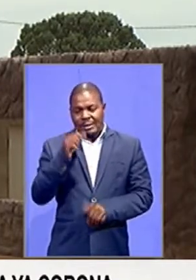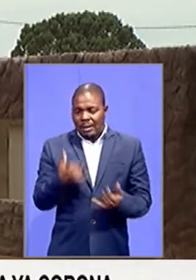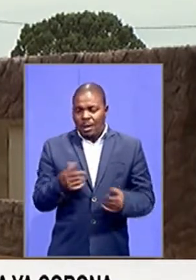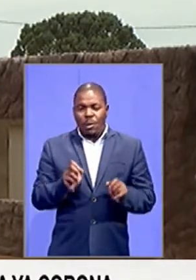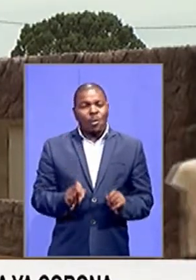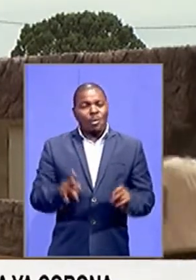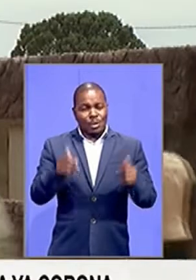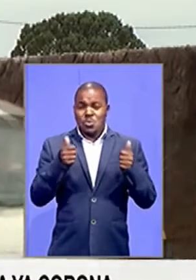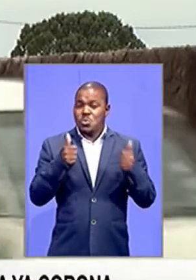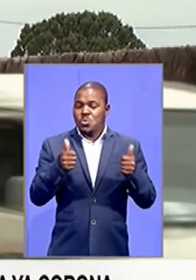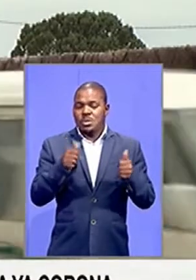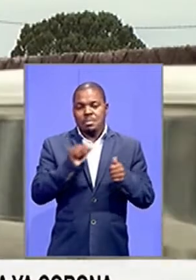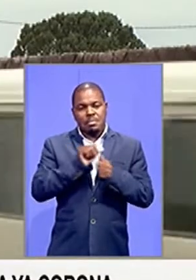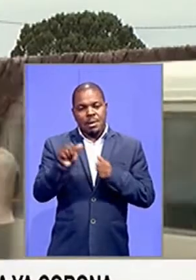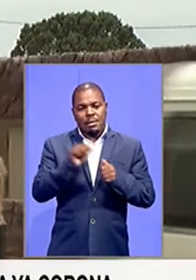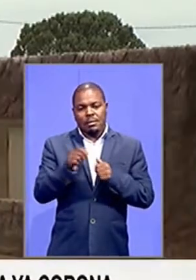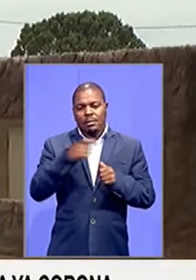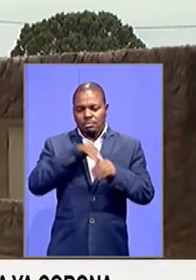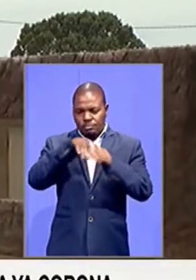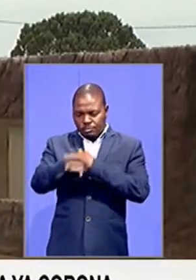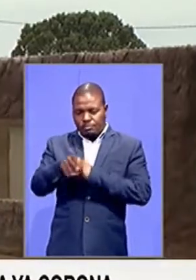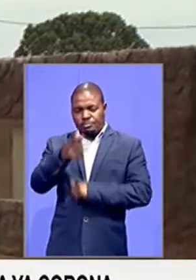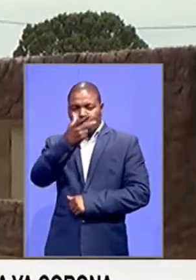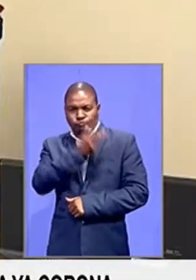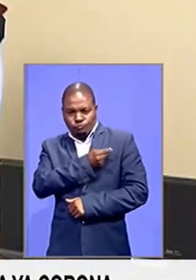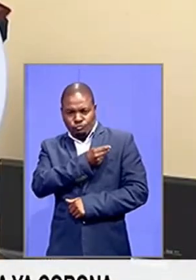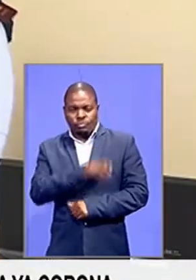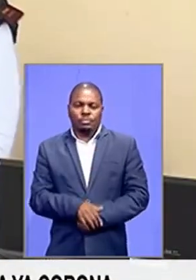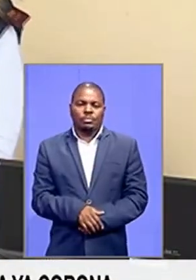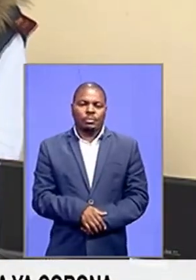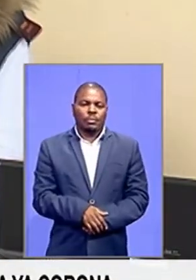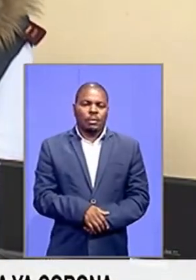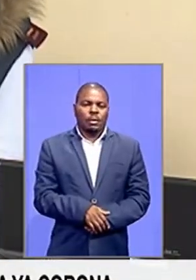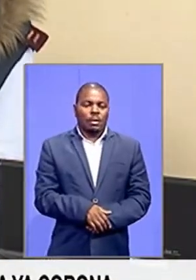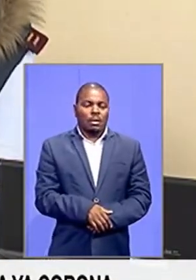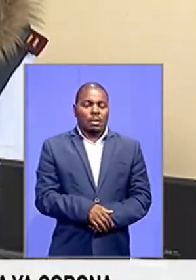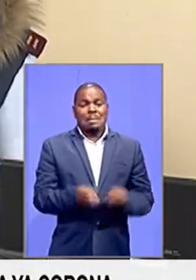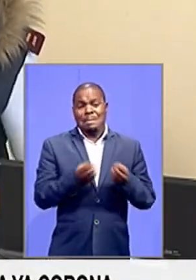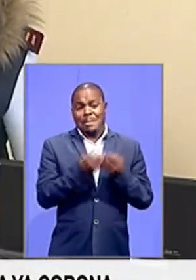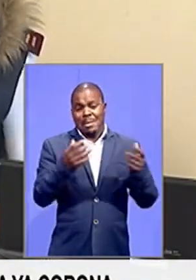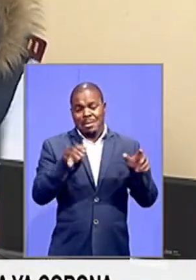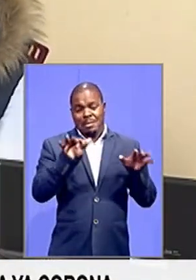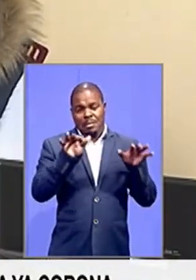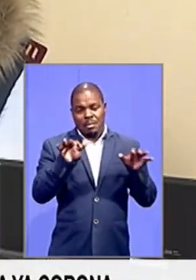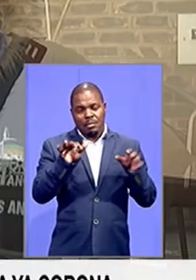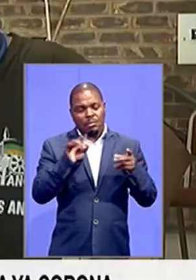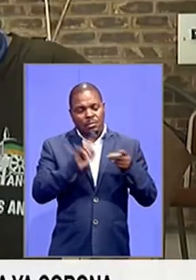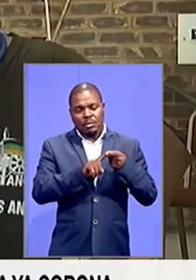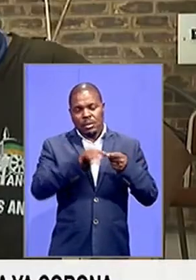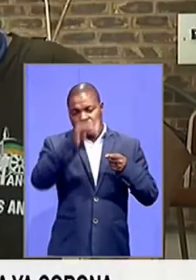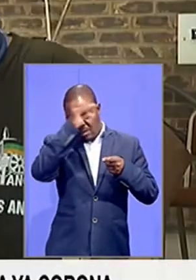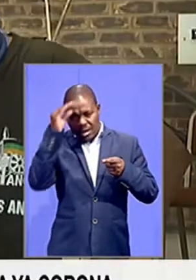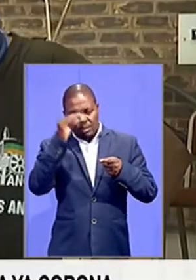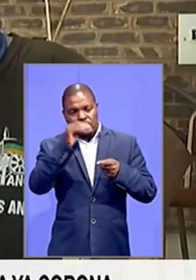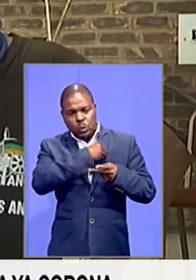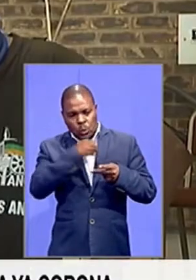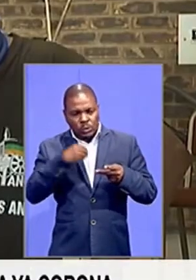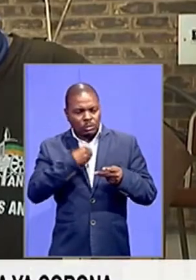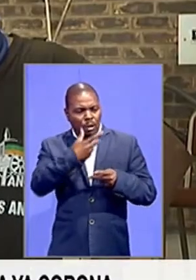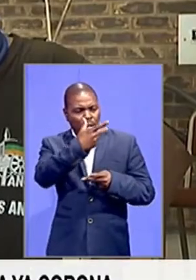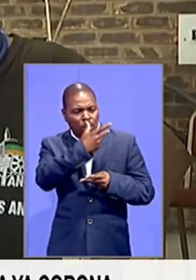to go to get vaccinated. Le fa palo e kwa godimo ya baoki le dingaka e tshwaetsegile ke mogare